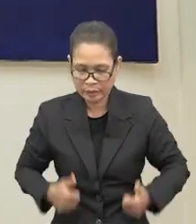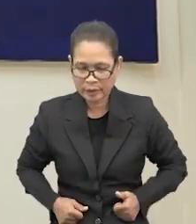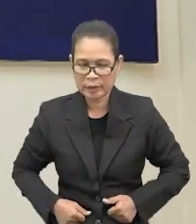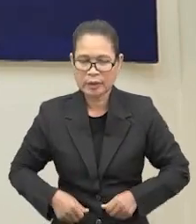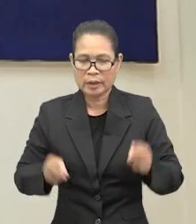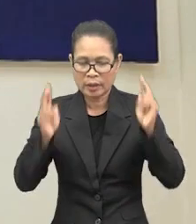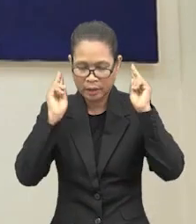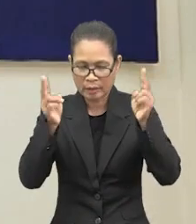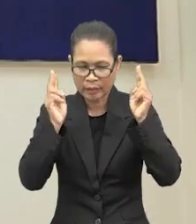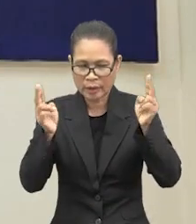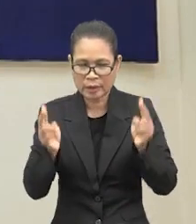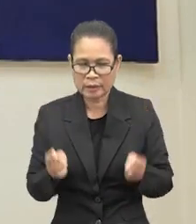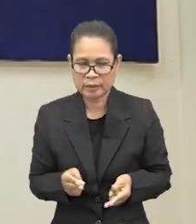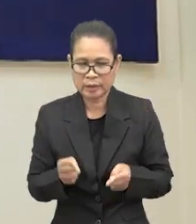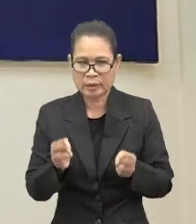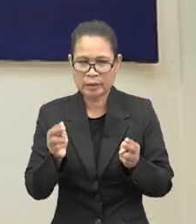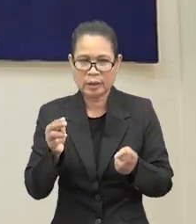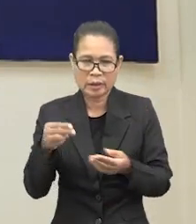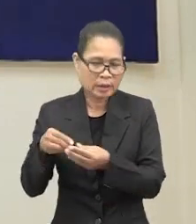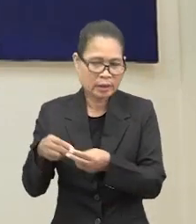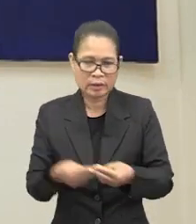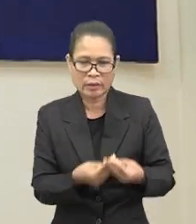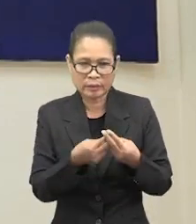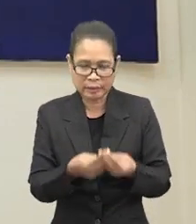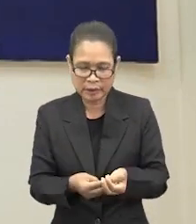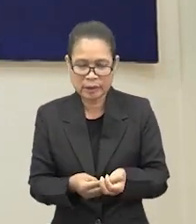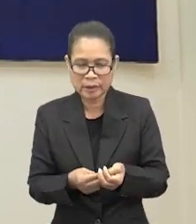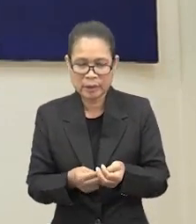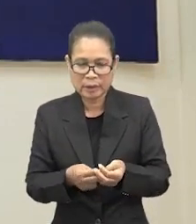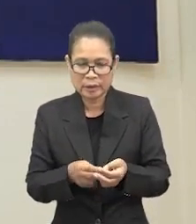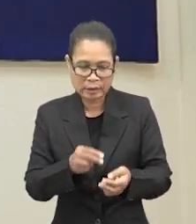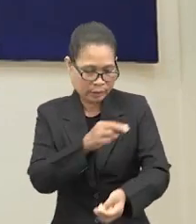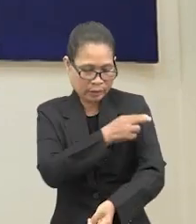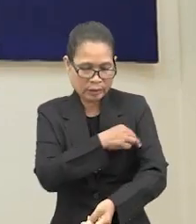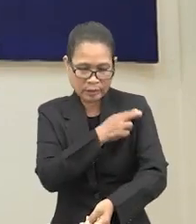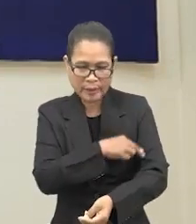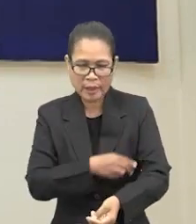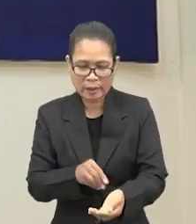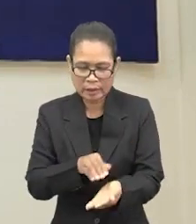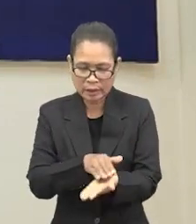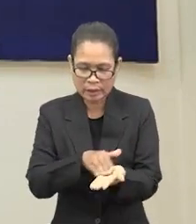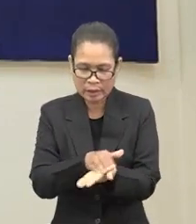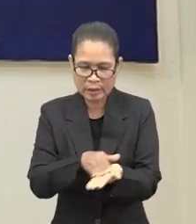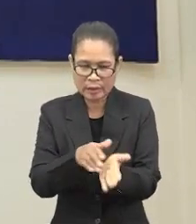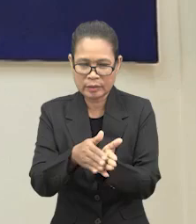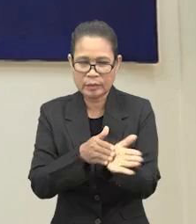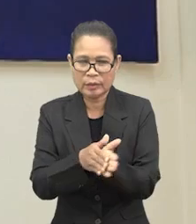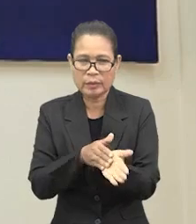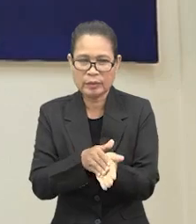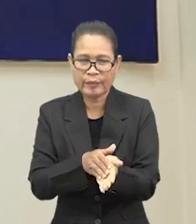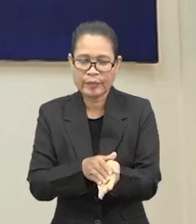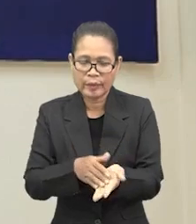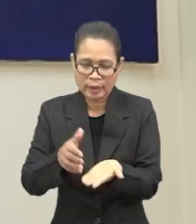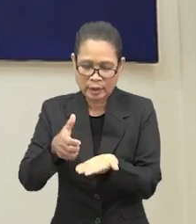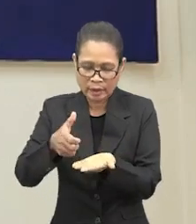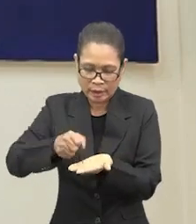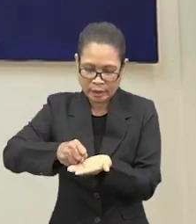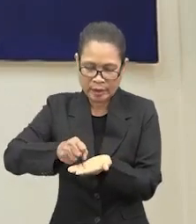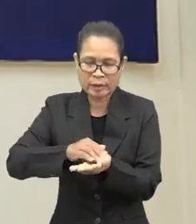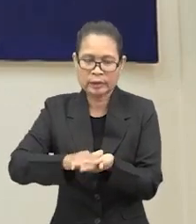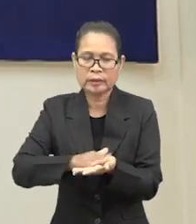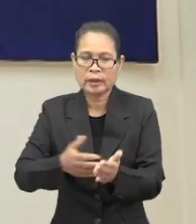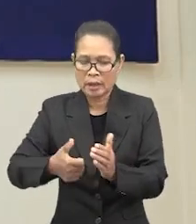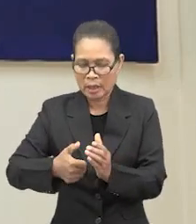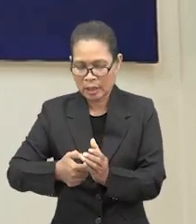vô tam ca nai nóm, rồi bọc rồi xuống sục hà phị bà, đòi liền đầy nâng sợ bú, chế l, rư co à